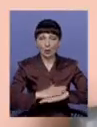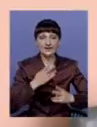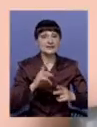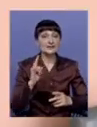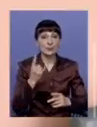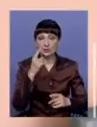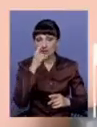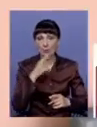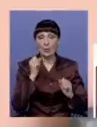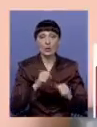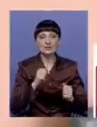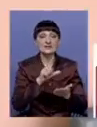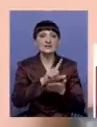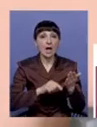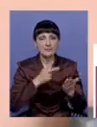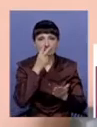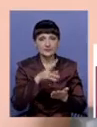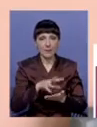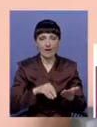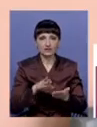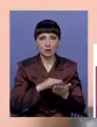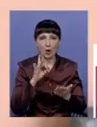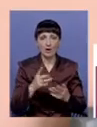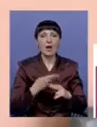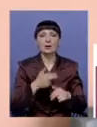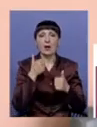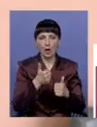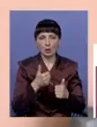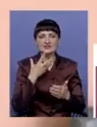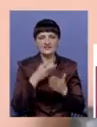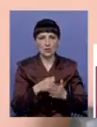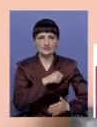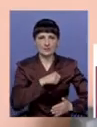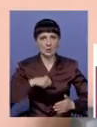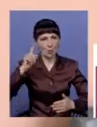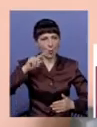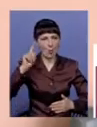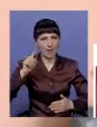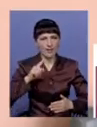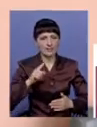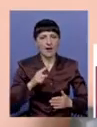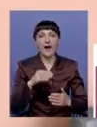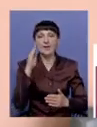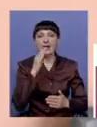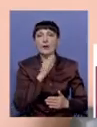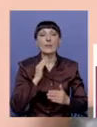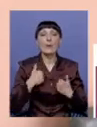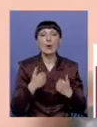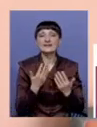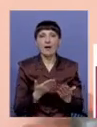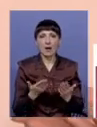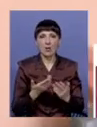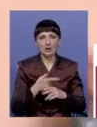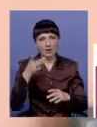понял он может по записи посмотреть и это хорошо наработка своей самостоятельности от пример что для родителей до полезная тоже